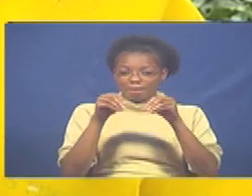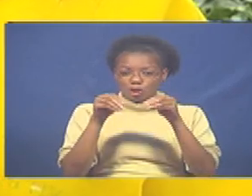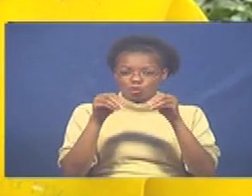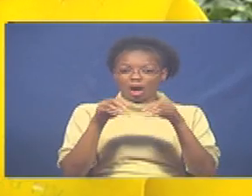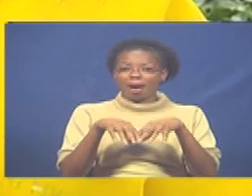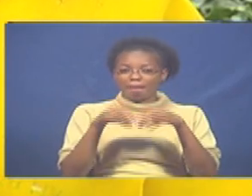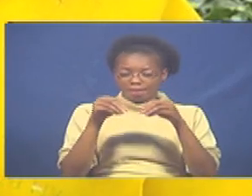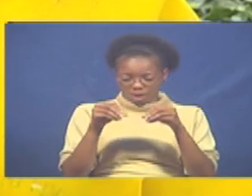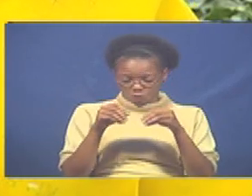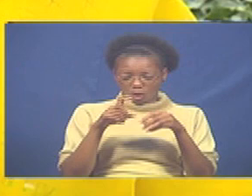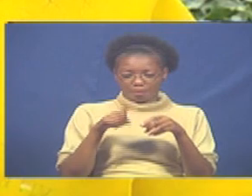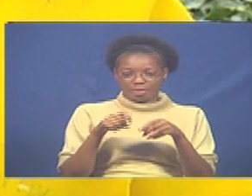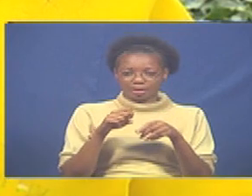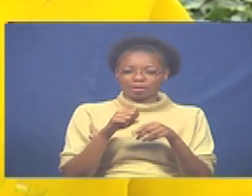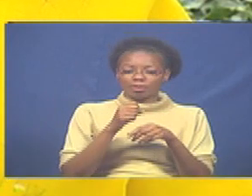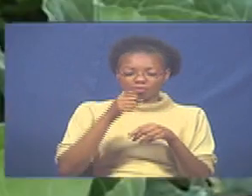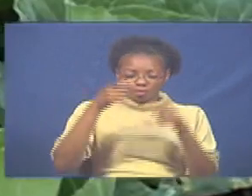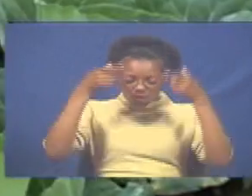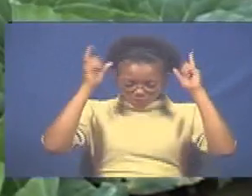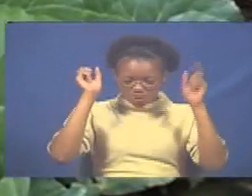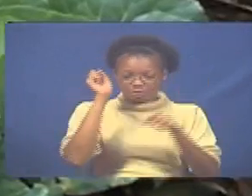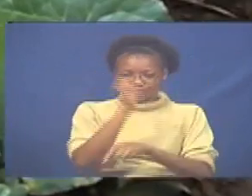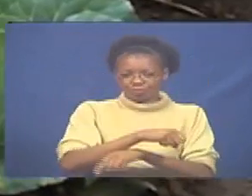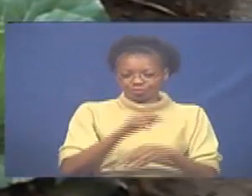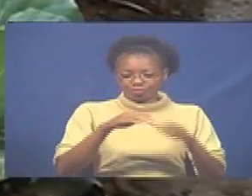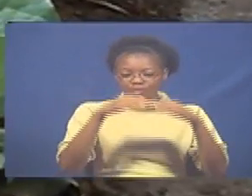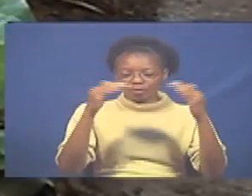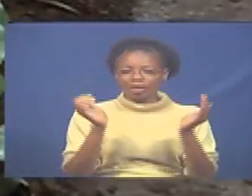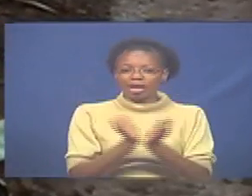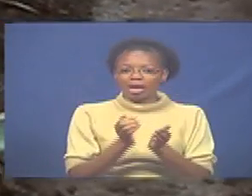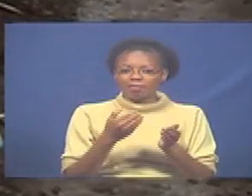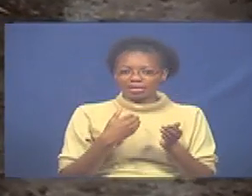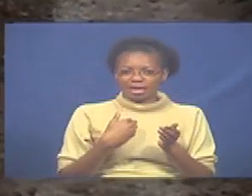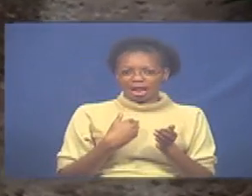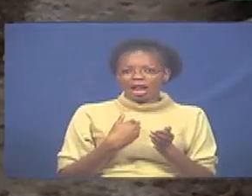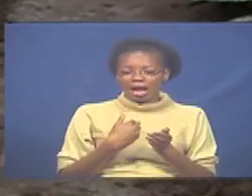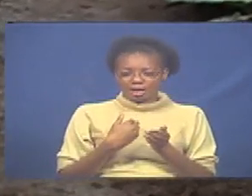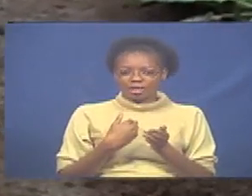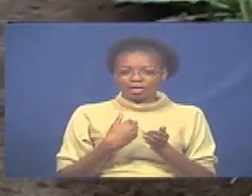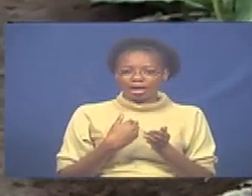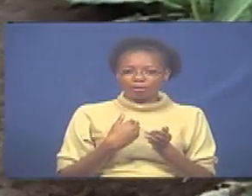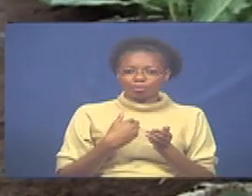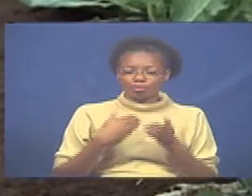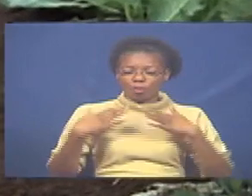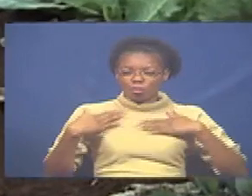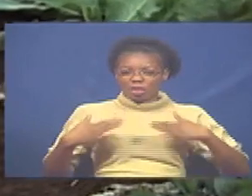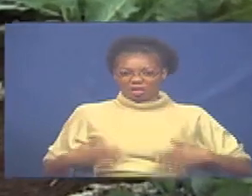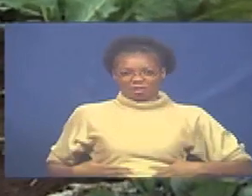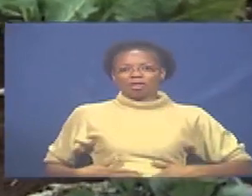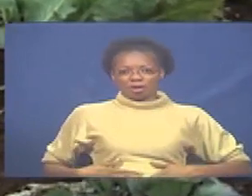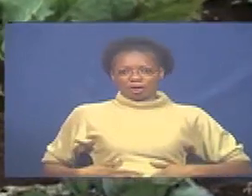hivyo hizo ndio changamoto ambazo tunakumbana nazo. Kabeji huwa na madini kama calcium ambayo ni muhimu kwa afya ya